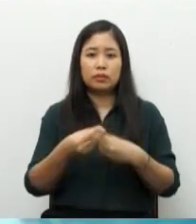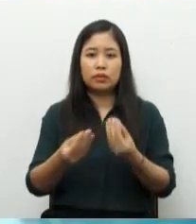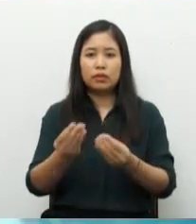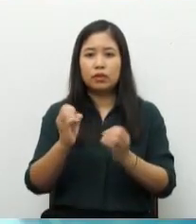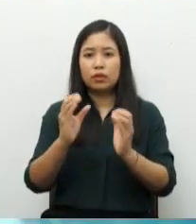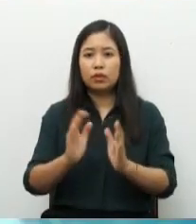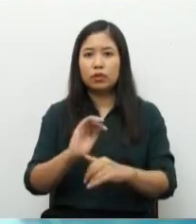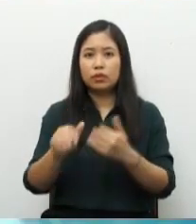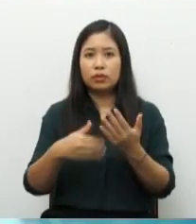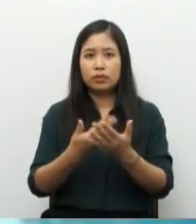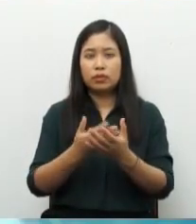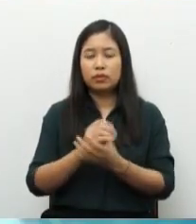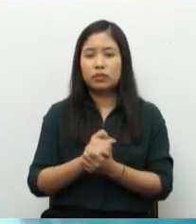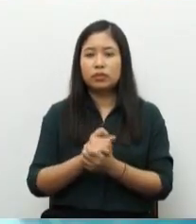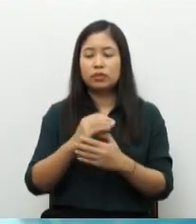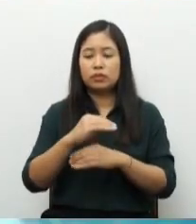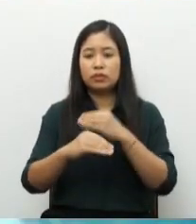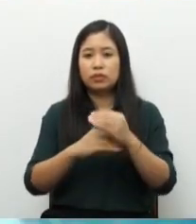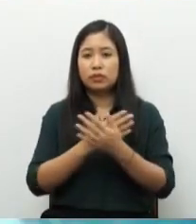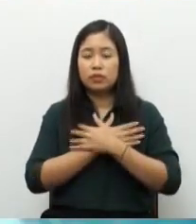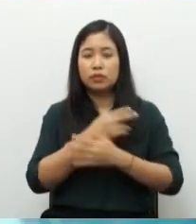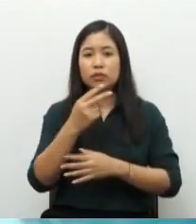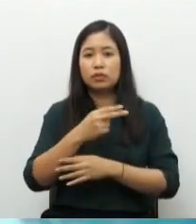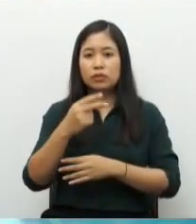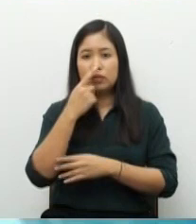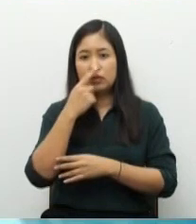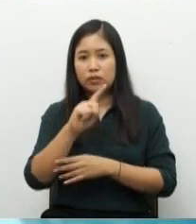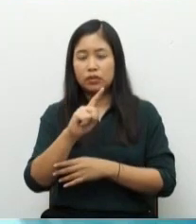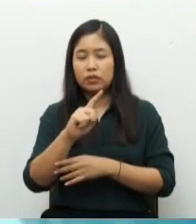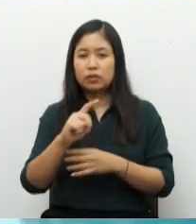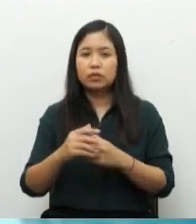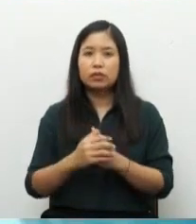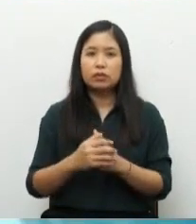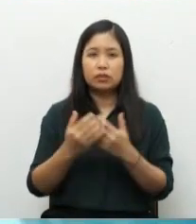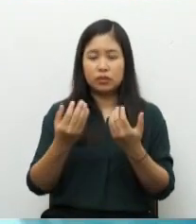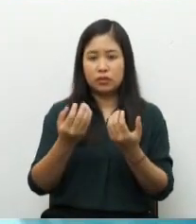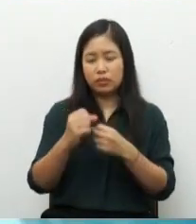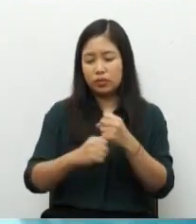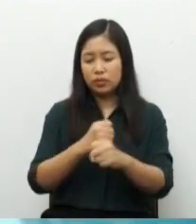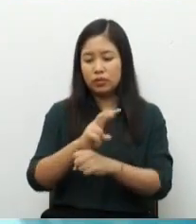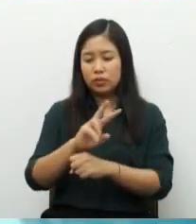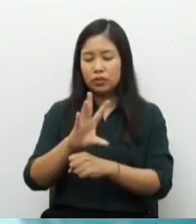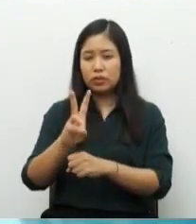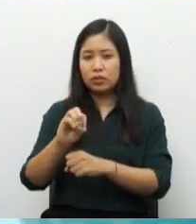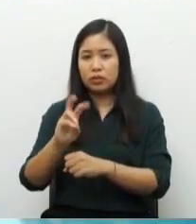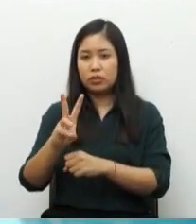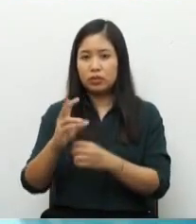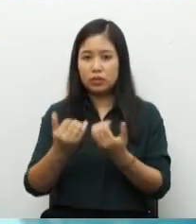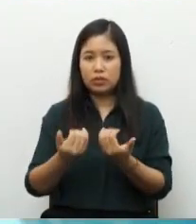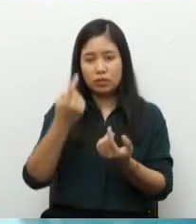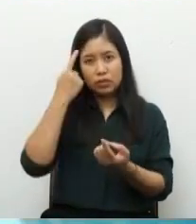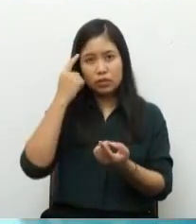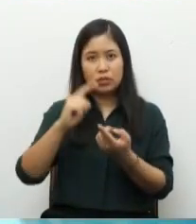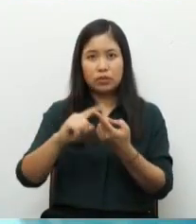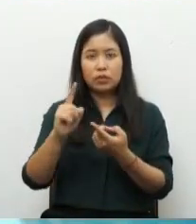ด้วยครับ สำหรับโครงการรักภาษาไทยเนื่องในสัปดาห์วันภาษาไทยแห่งชาติปี2566ในปีนี้มีวัตถุประสงค์สำ